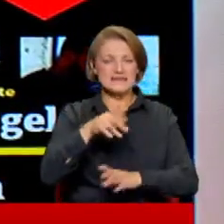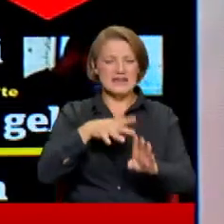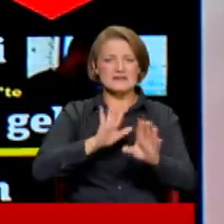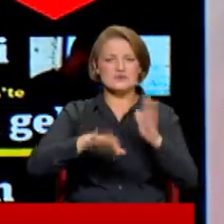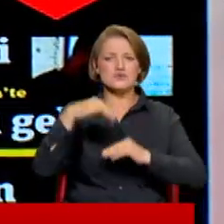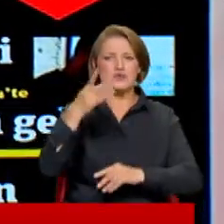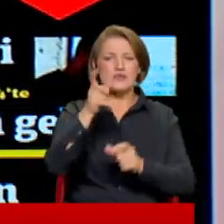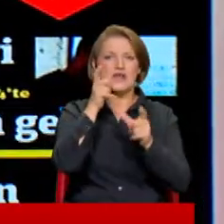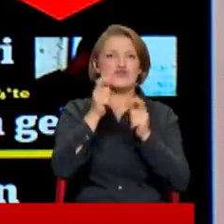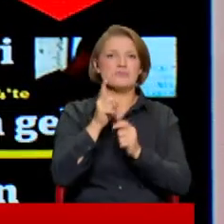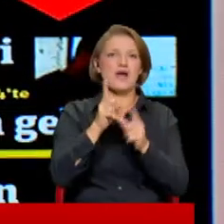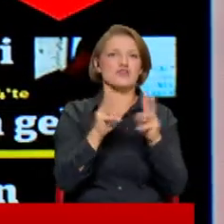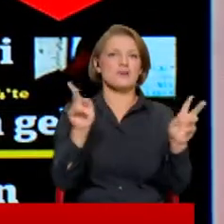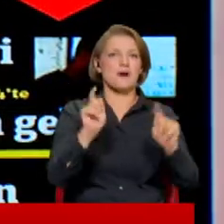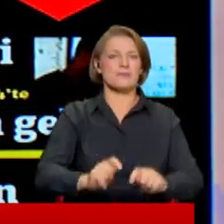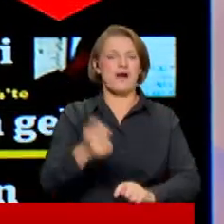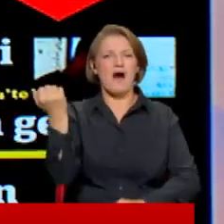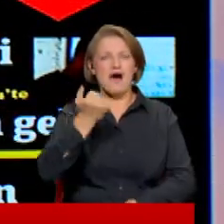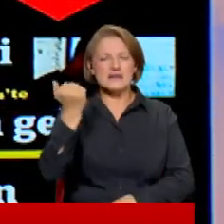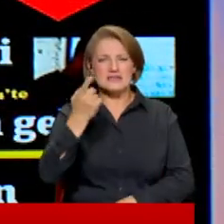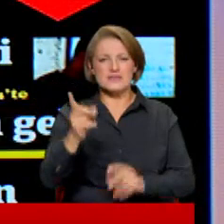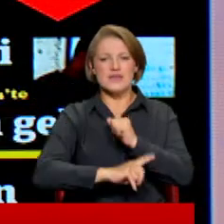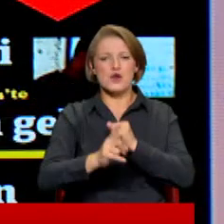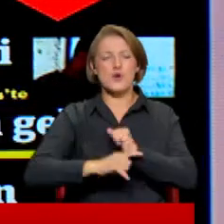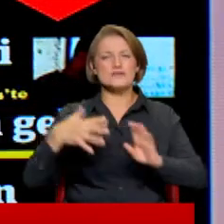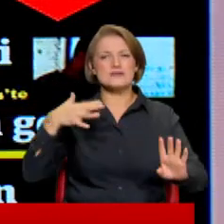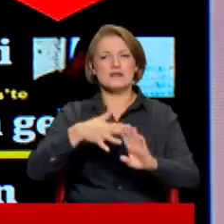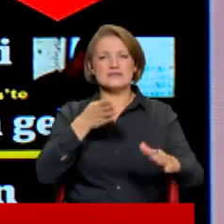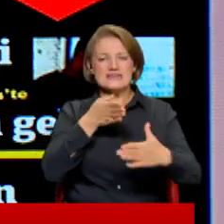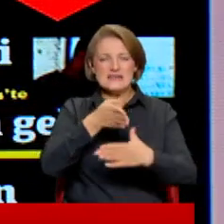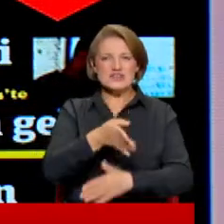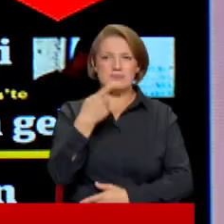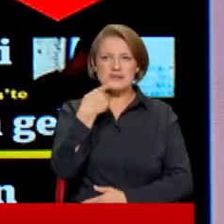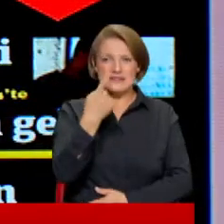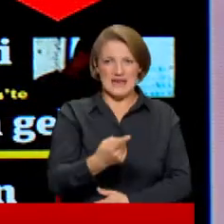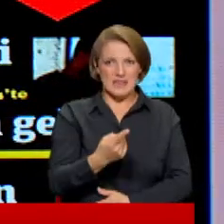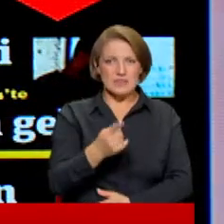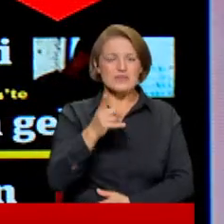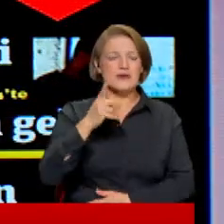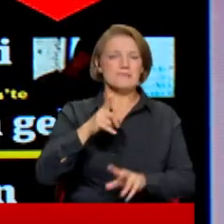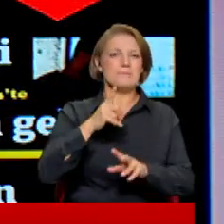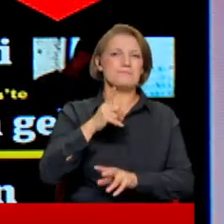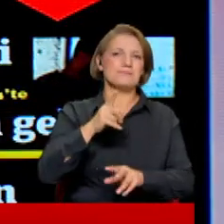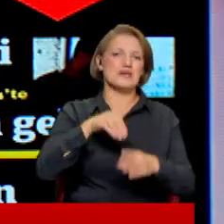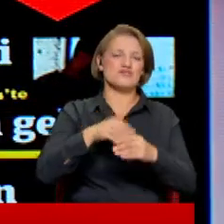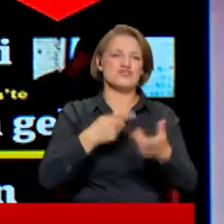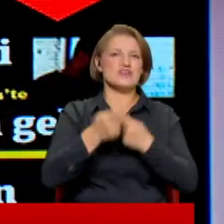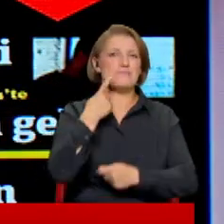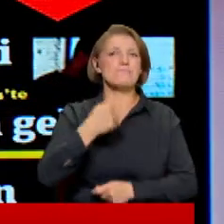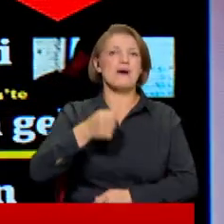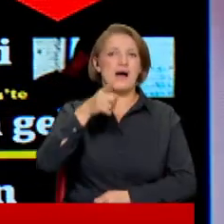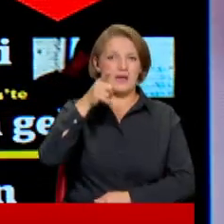dikkat çekici bir açıklama yaptı. Olayı hain terör saldırısı girişimi diye nitelendiren Yerlikaya